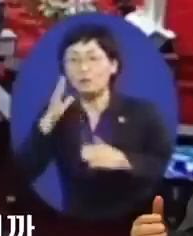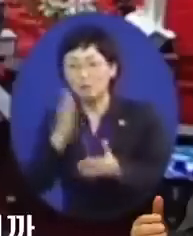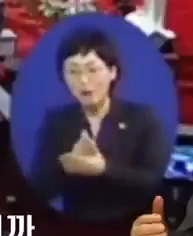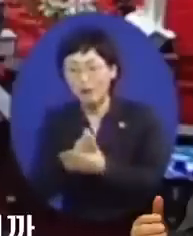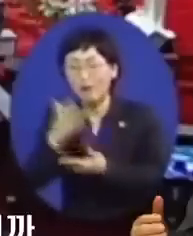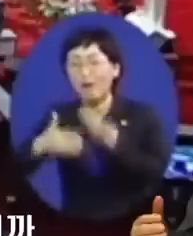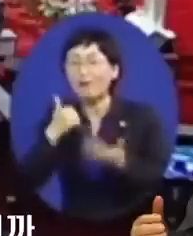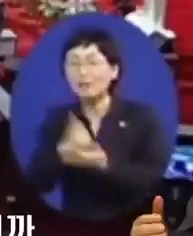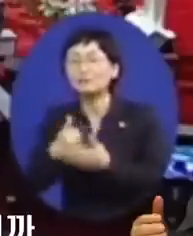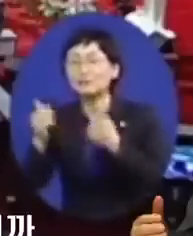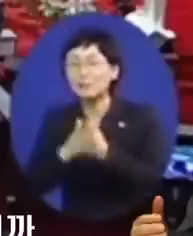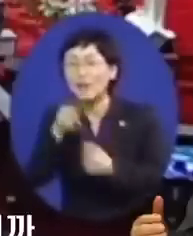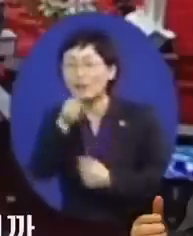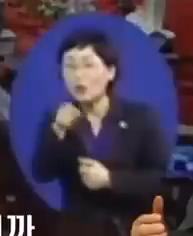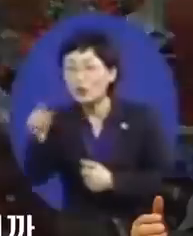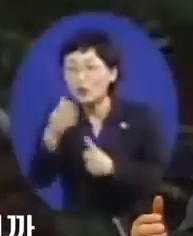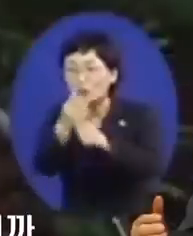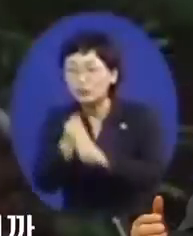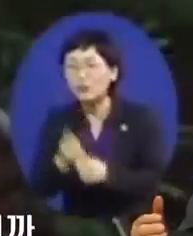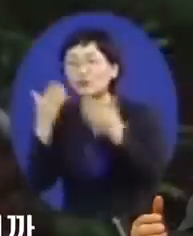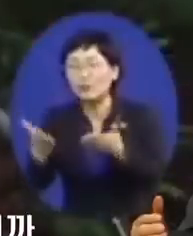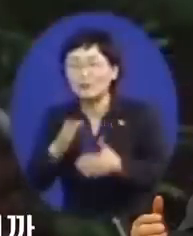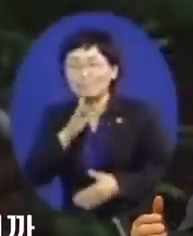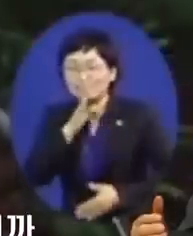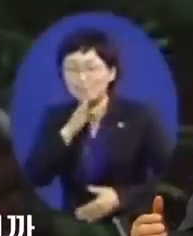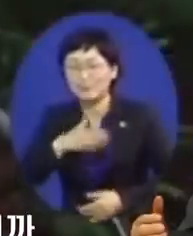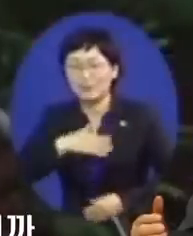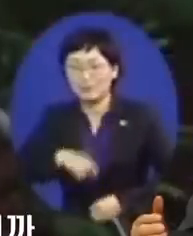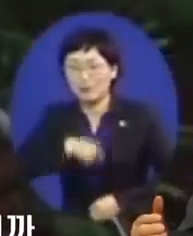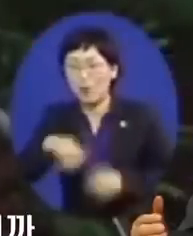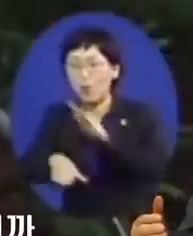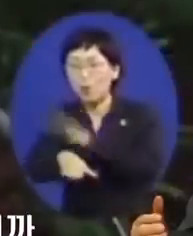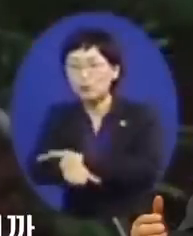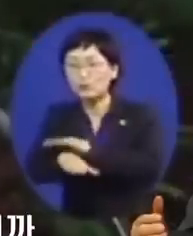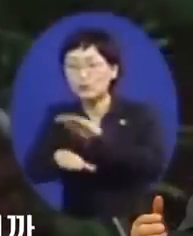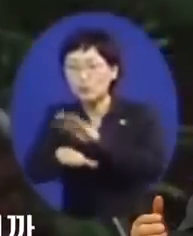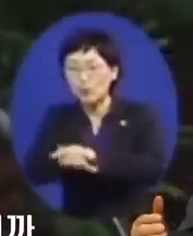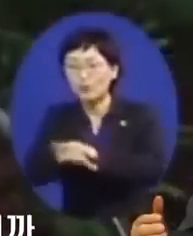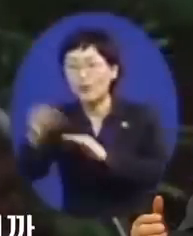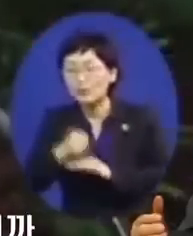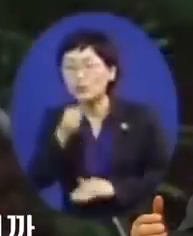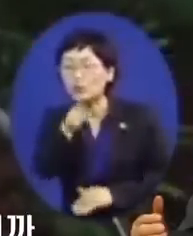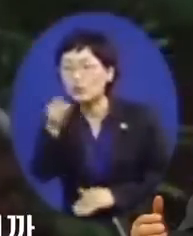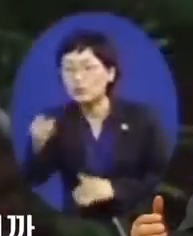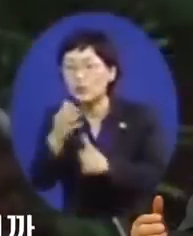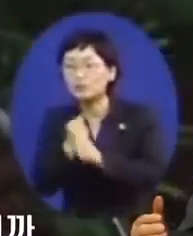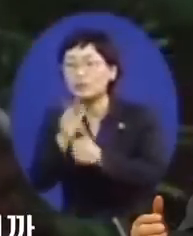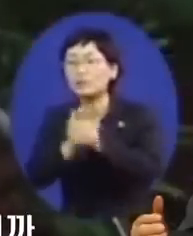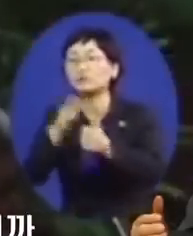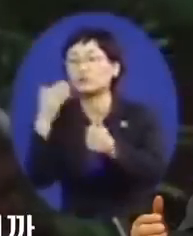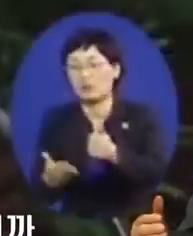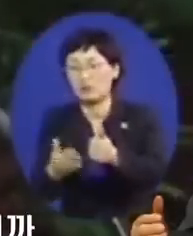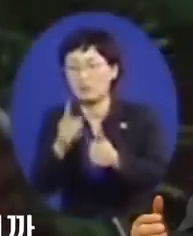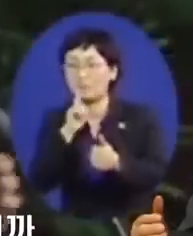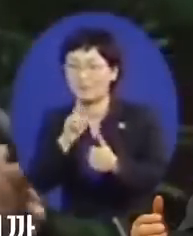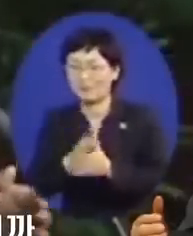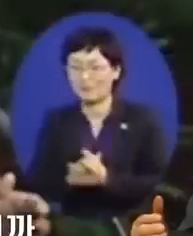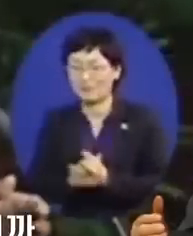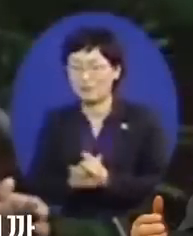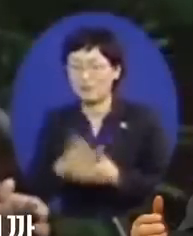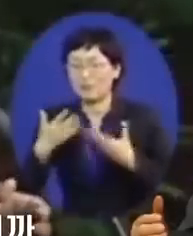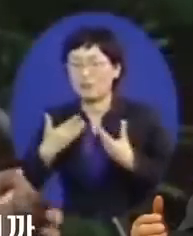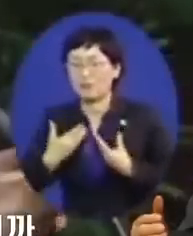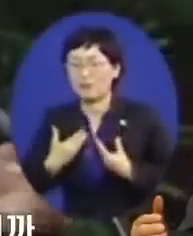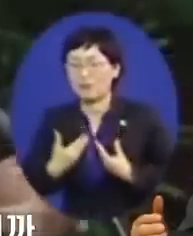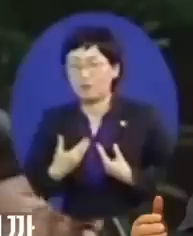하나님이 됩니다. 내가 너를 붙들어 주리라. 참으로 나의 의로운 오른손으로 너를 붙들리라고 말씀하신 것입니다. 절망진